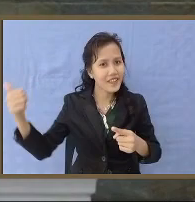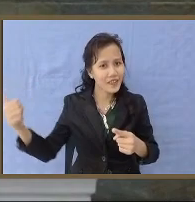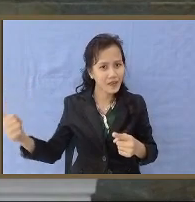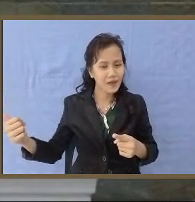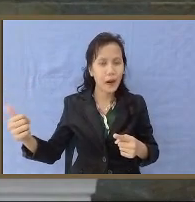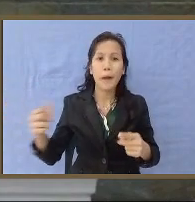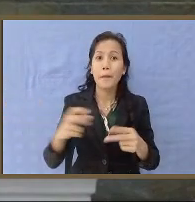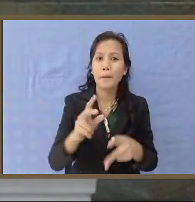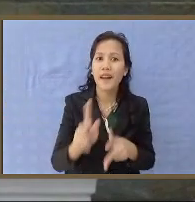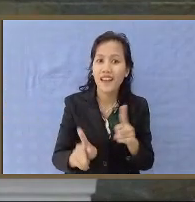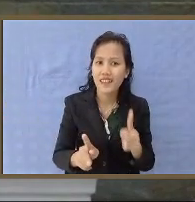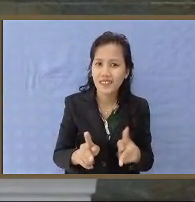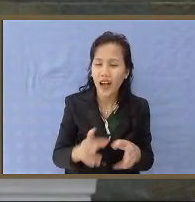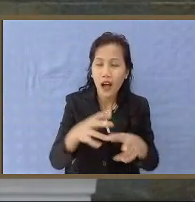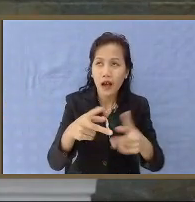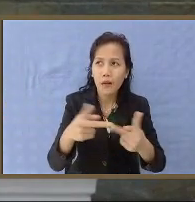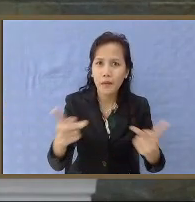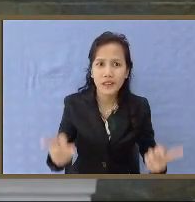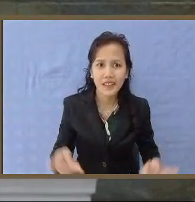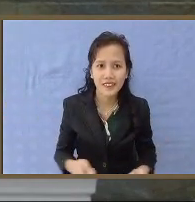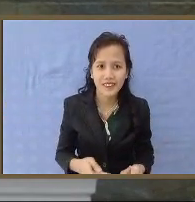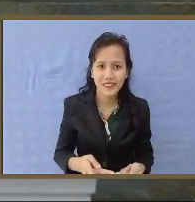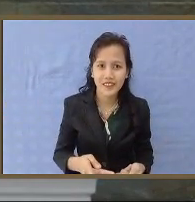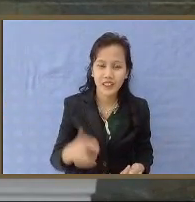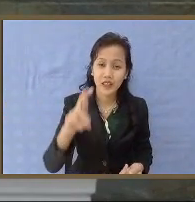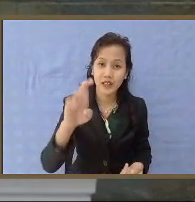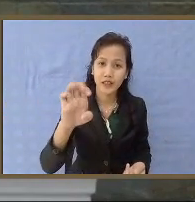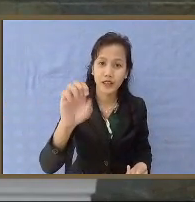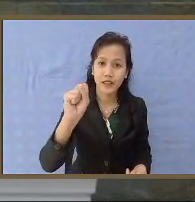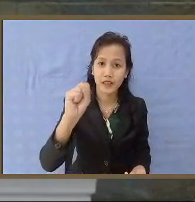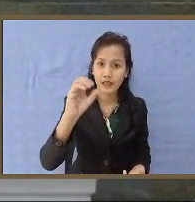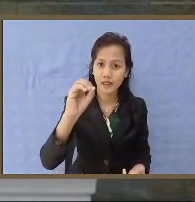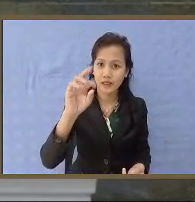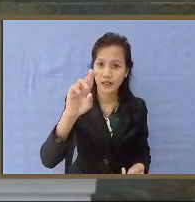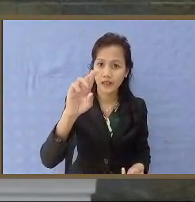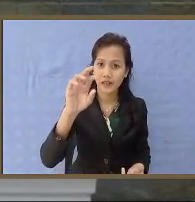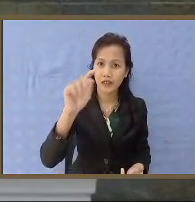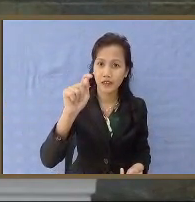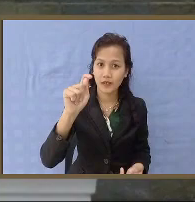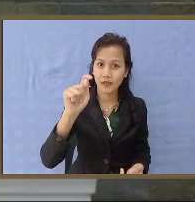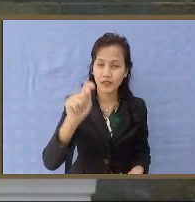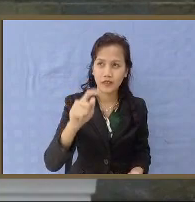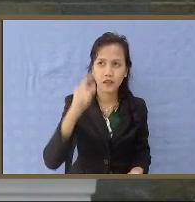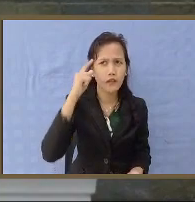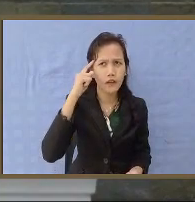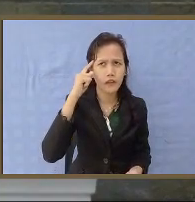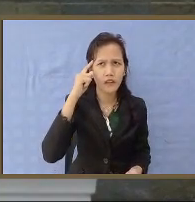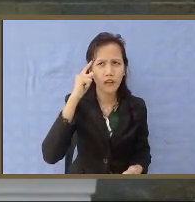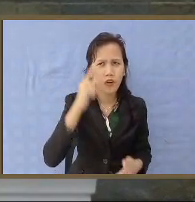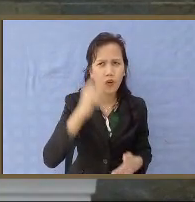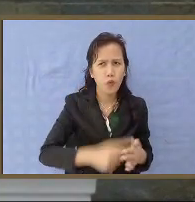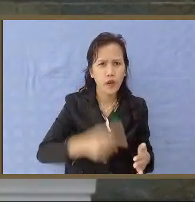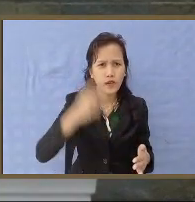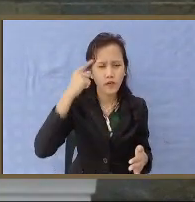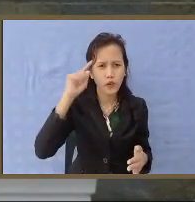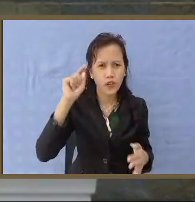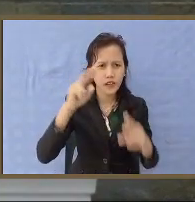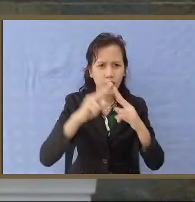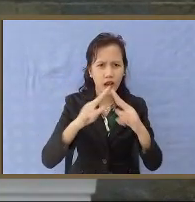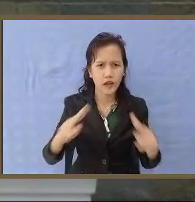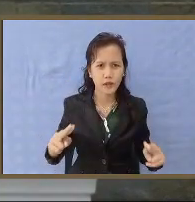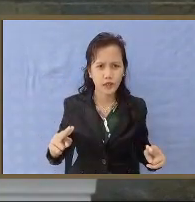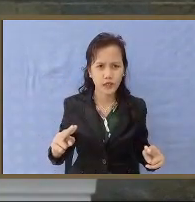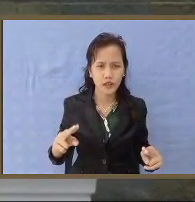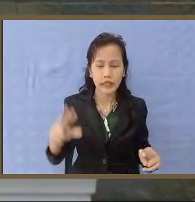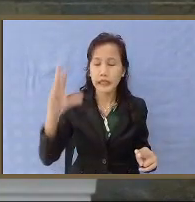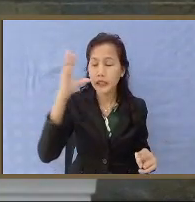Nagbabakasyon tayo, mga kapatid, sa resort, mga kapatid. And then, ano na lamang yung bahay natin? Tulugan natin ng